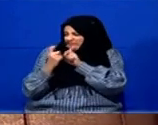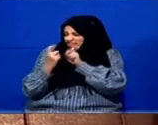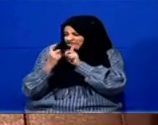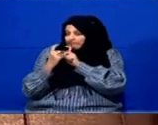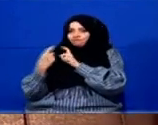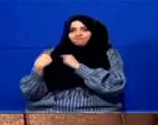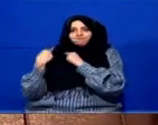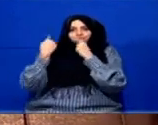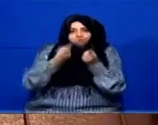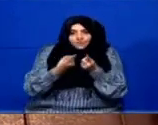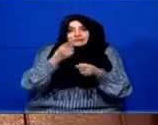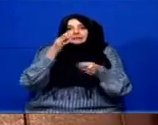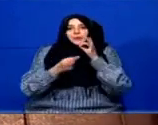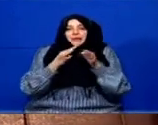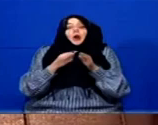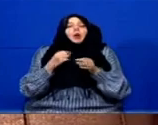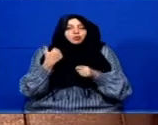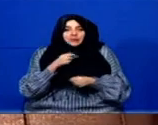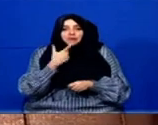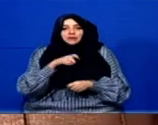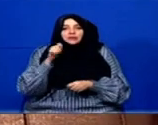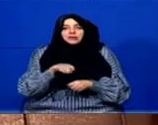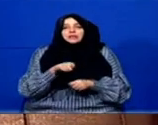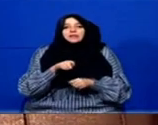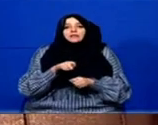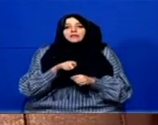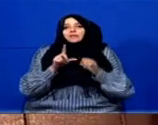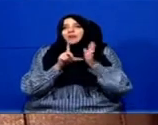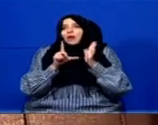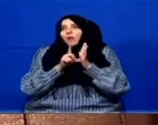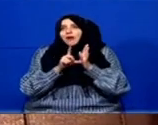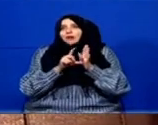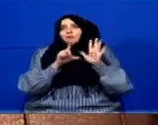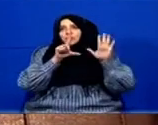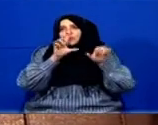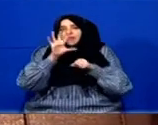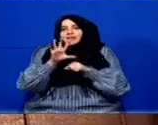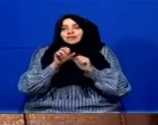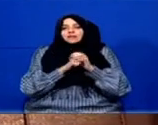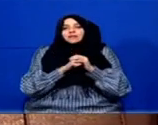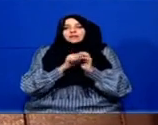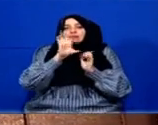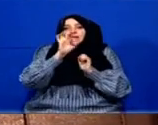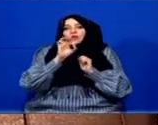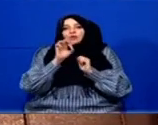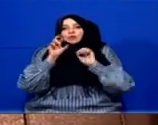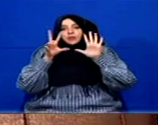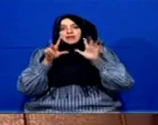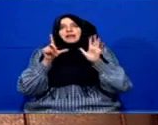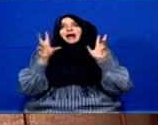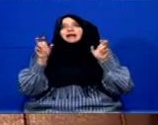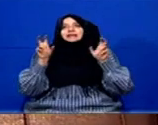طبقا لي القانون 75 58 للماده 182